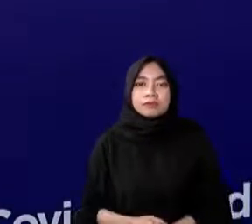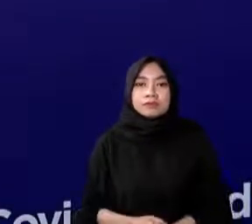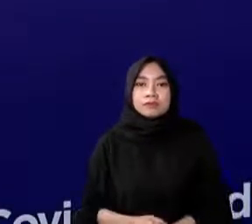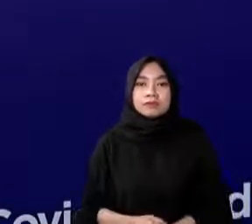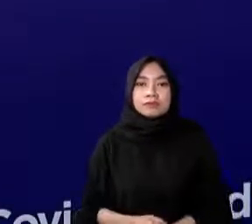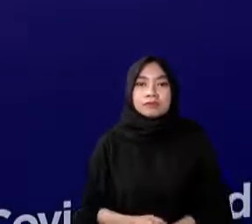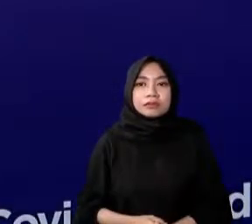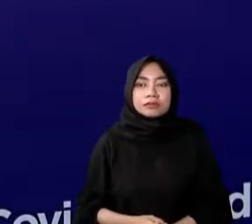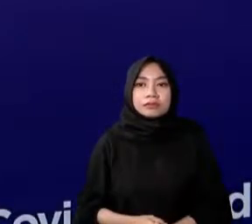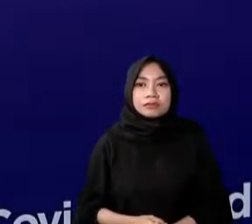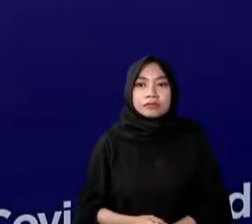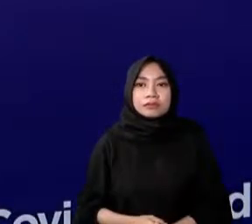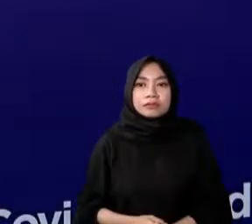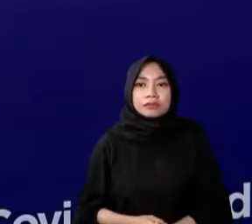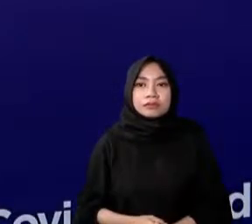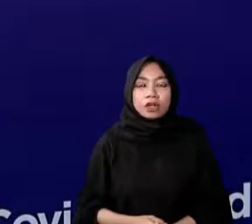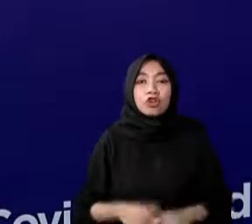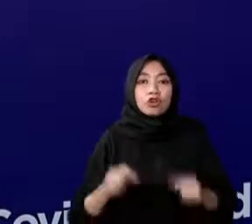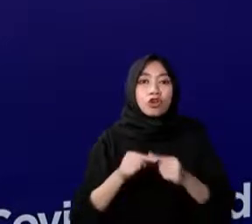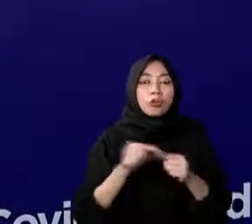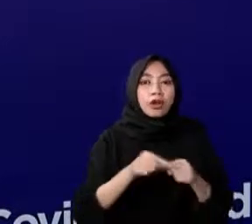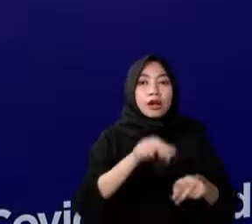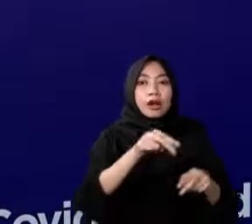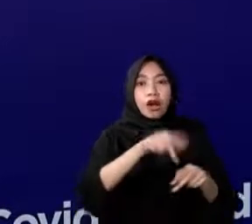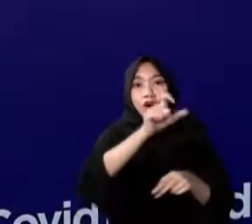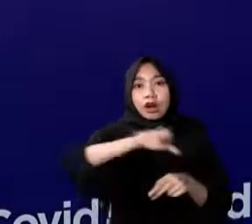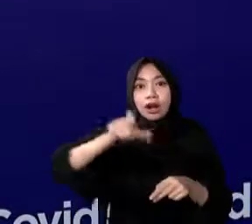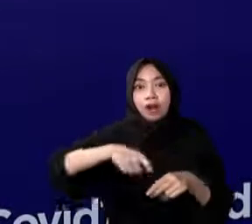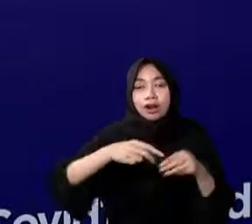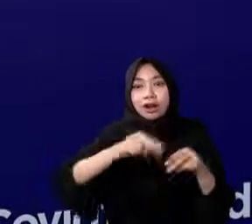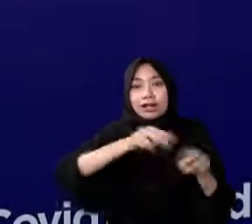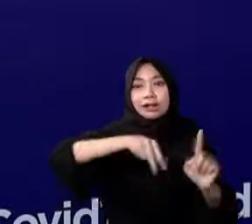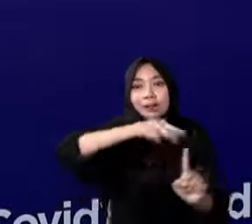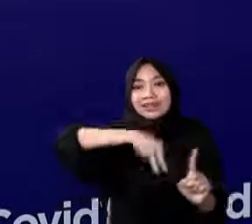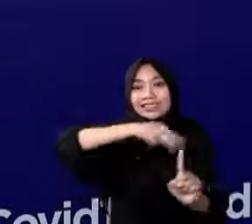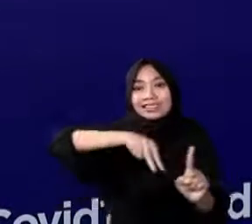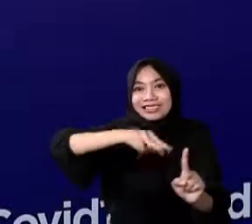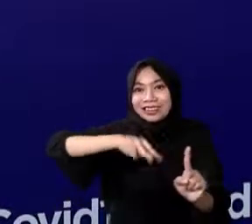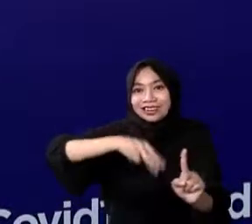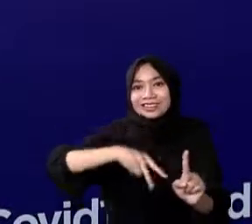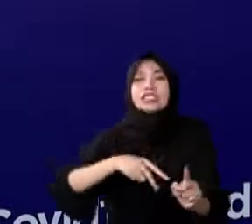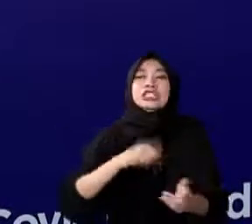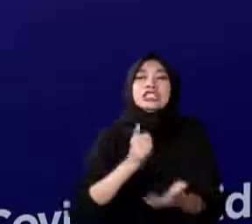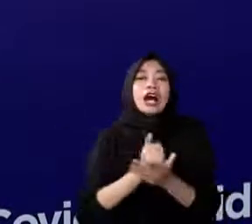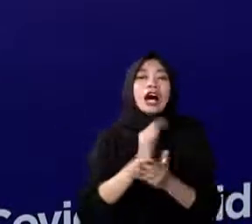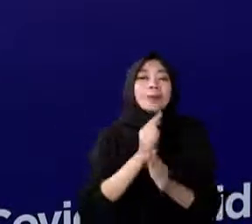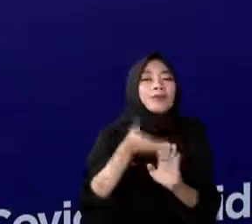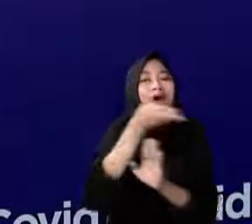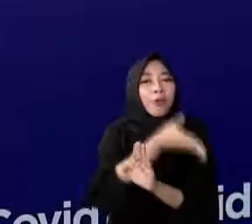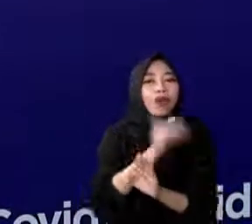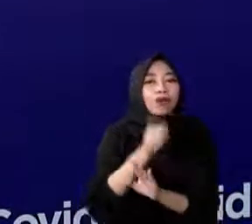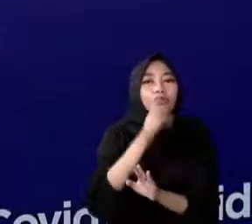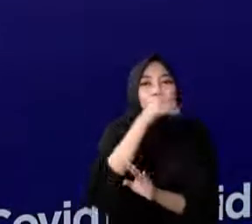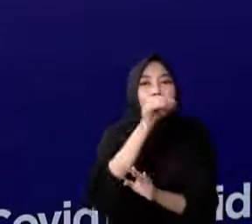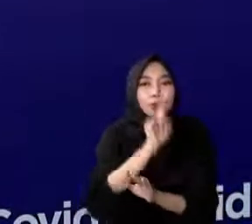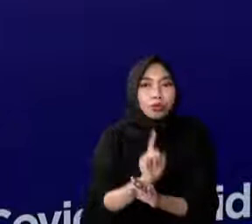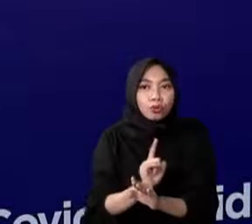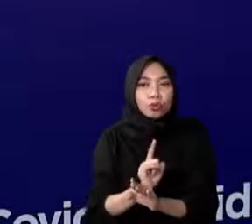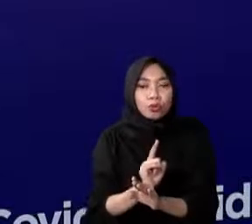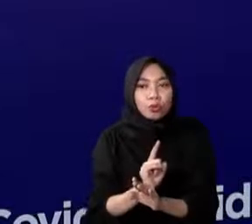pemeriksaan. Nanti saya bawa lagi ke sini dulu. Terkait dengan jumlah orang yang diperiksa, ada satu hal yang harus kita pahami terkait dengan standar